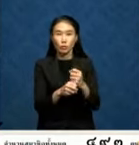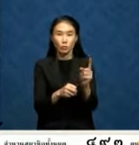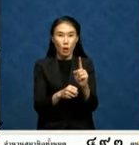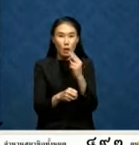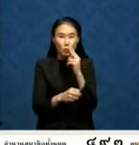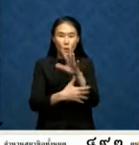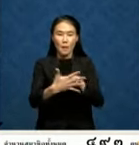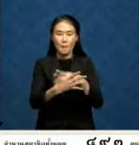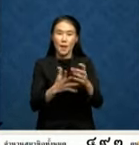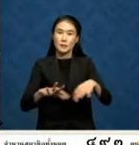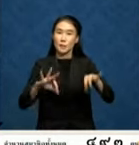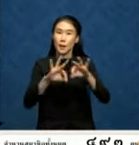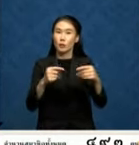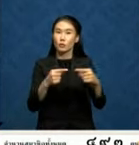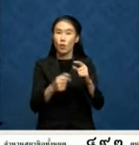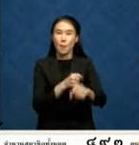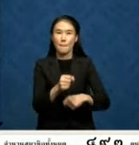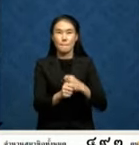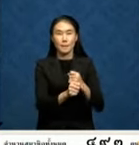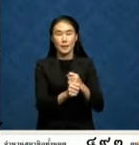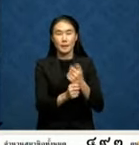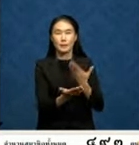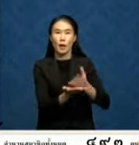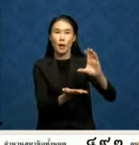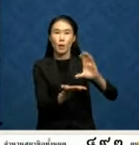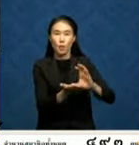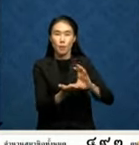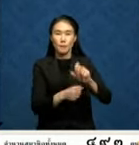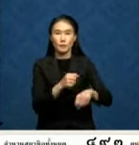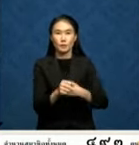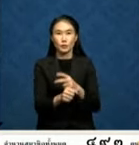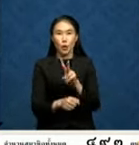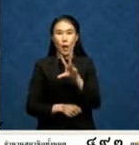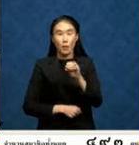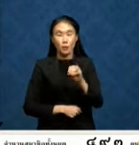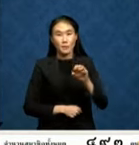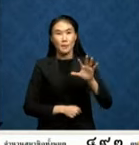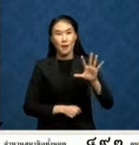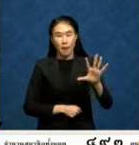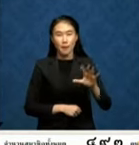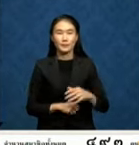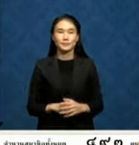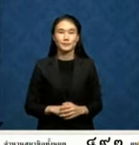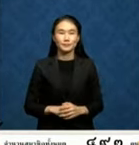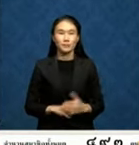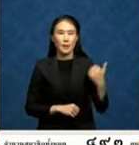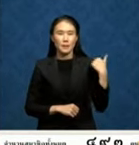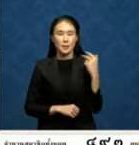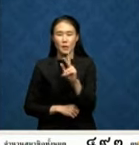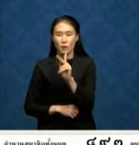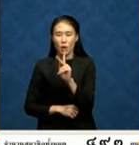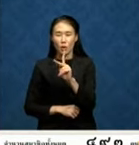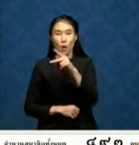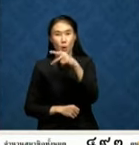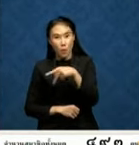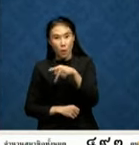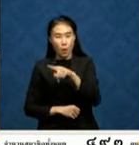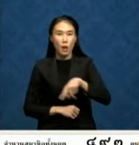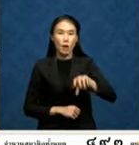ำเนินงานสำคัญในรายงานประจำปีงบประมาณพ.ศ. 2565โดยกกพ.และสำนักงาน